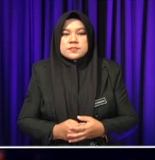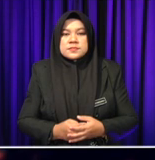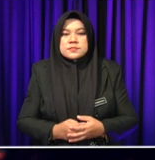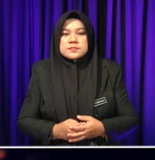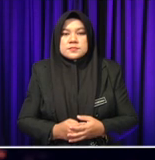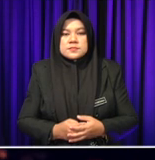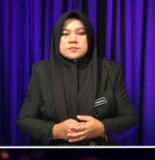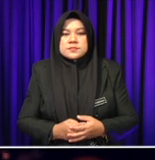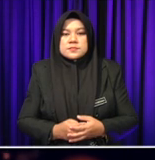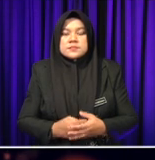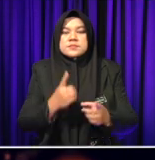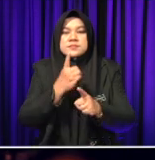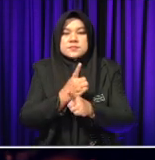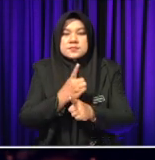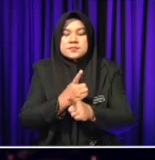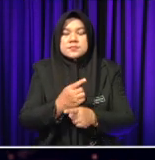War